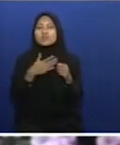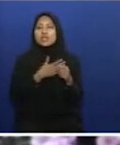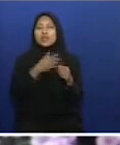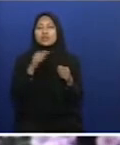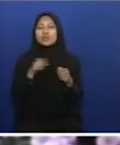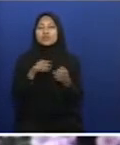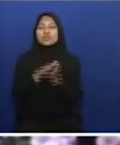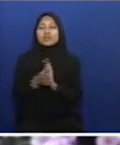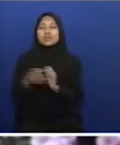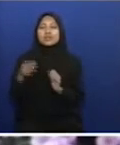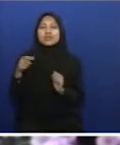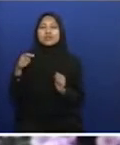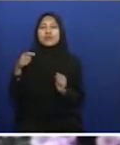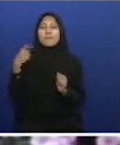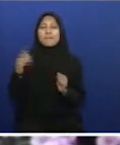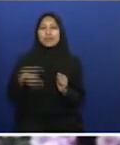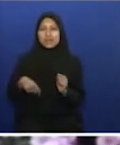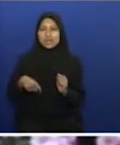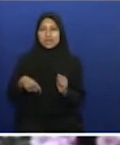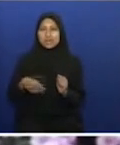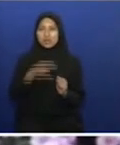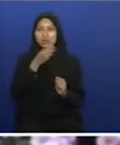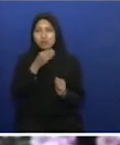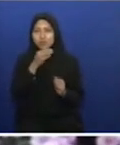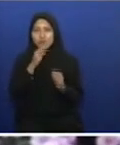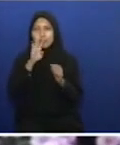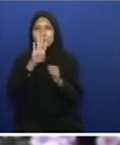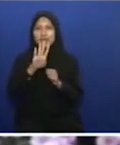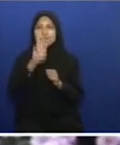jadi menteri di usia 43 tahun.